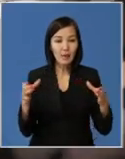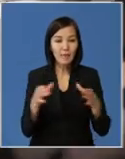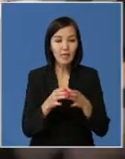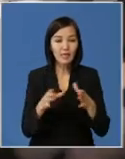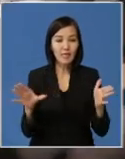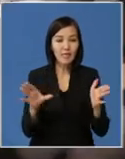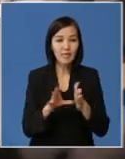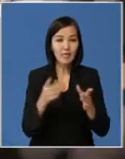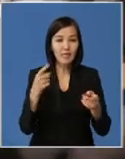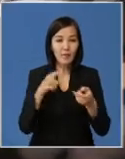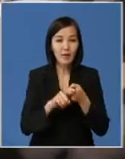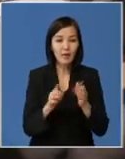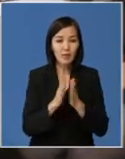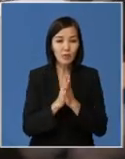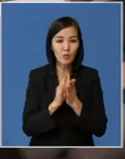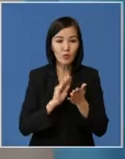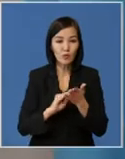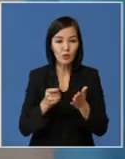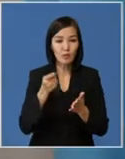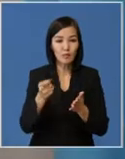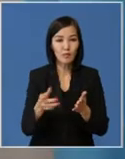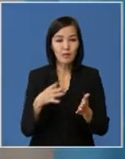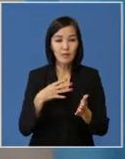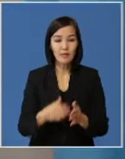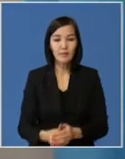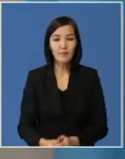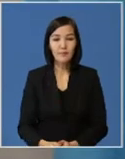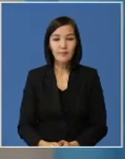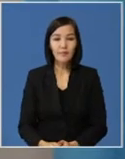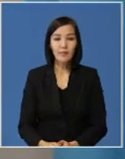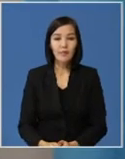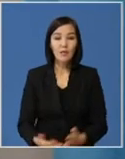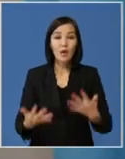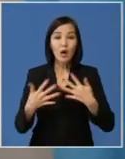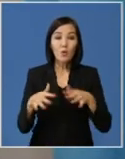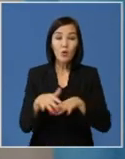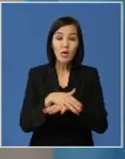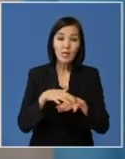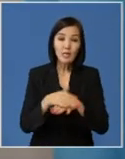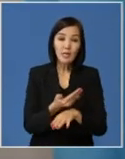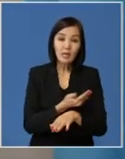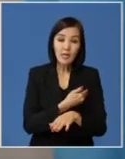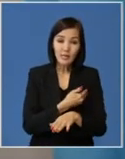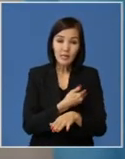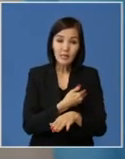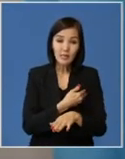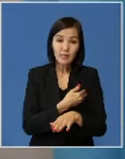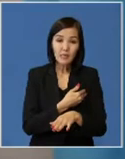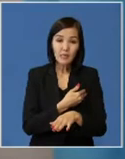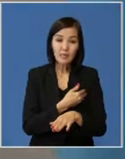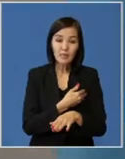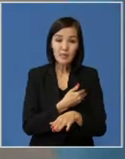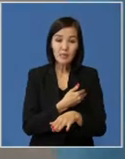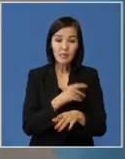қуатына байланысты өтініштерін де білдірді. Төрт ауылдың айтары, мына жаңа зындарды ауыстыру